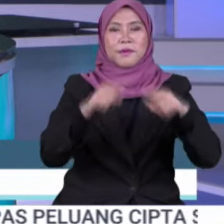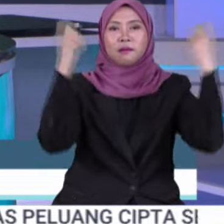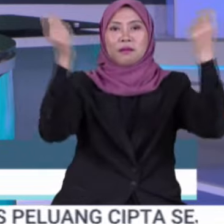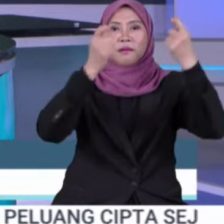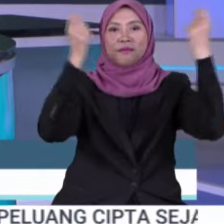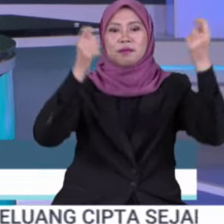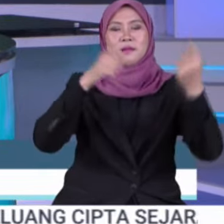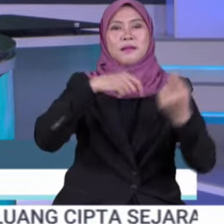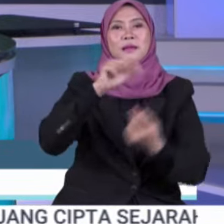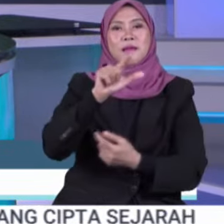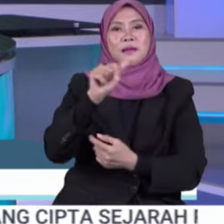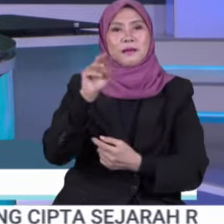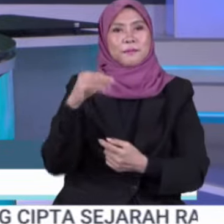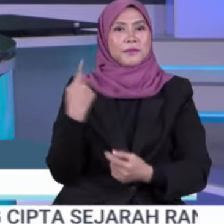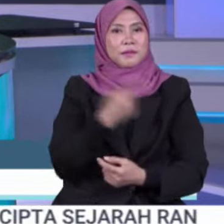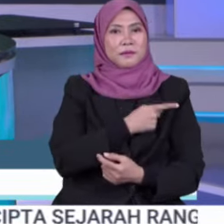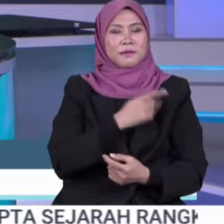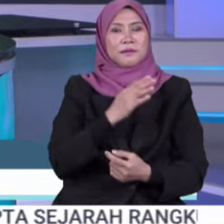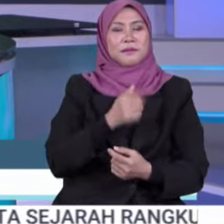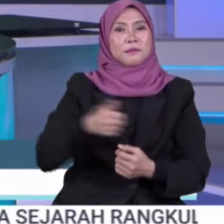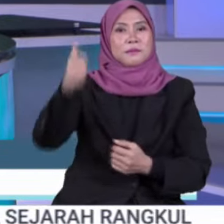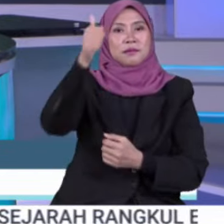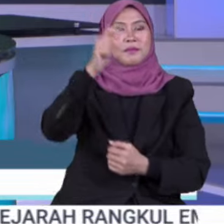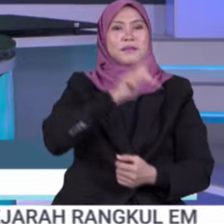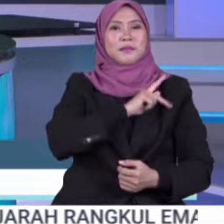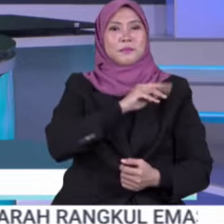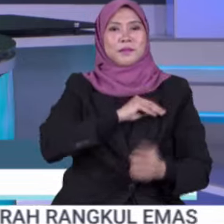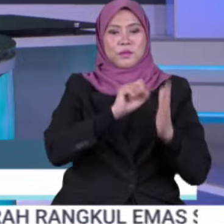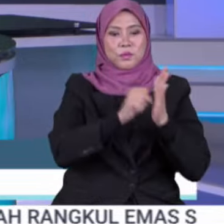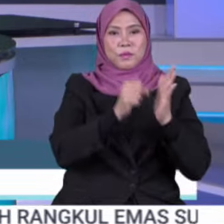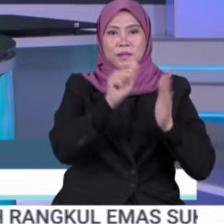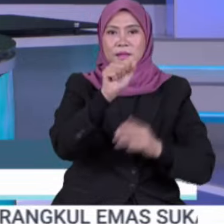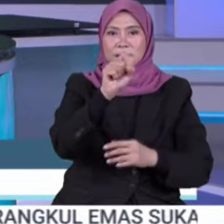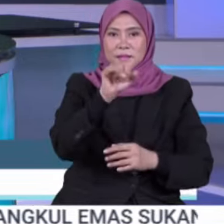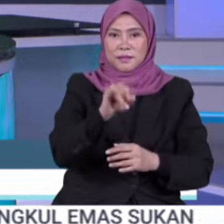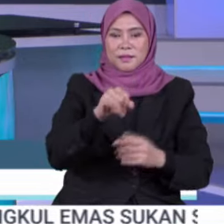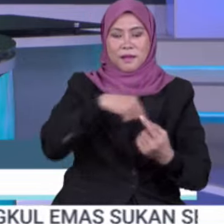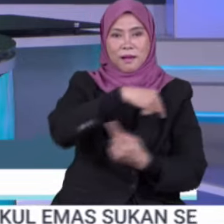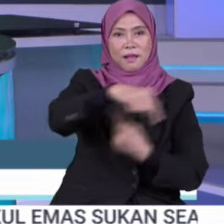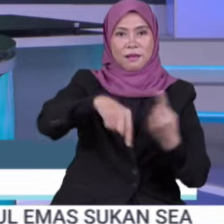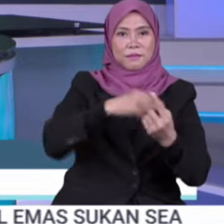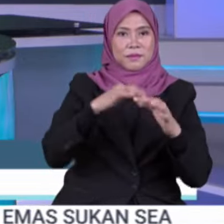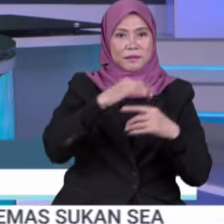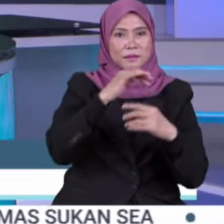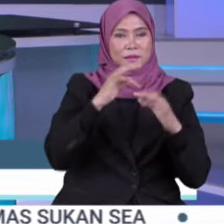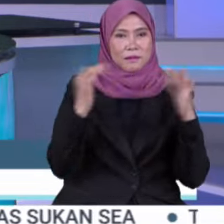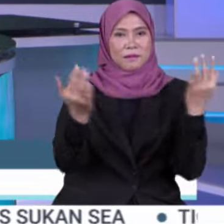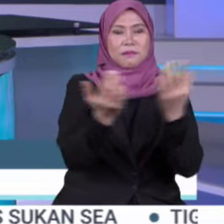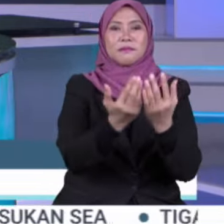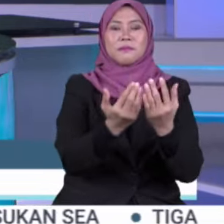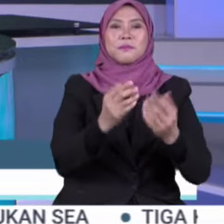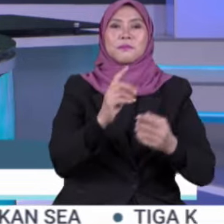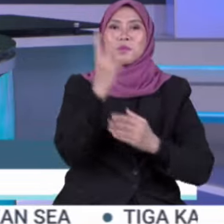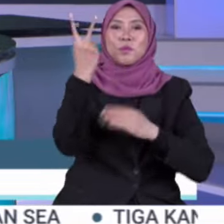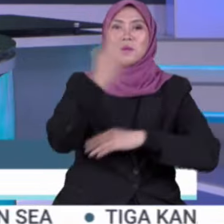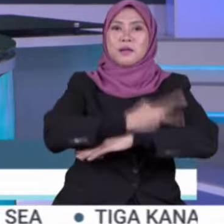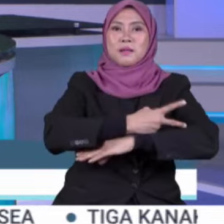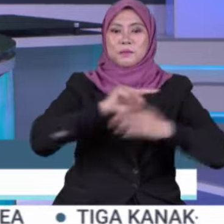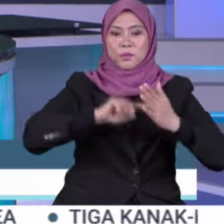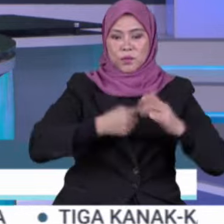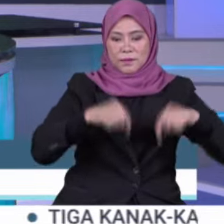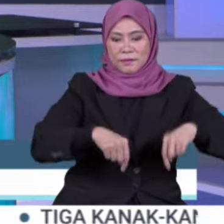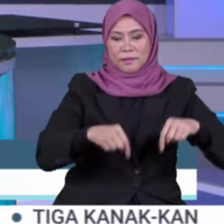Kita 2023 yang diterajui Kementerian Sumber Asli, Alam Sekitar dan Perubahan Iklim turut diadakan selama dua hari bermula